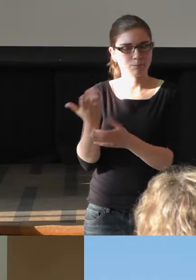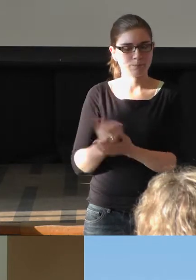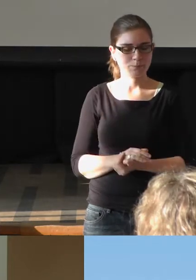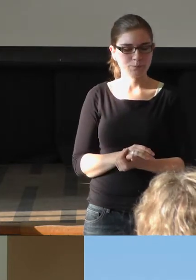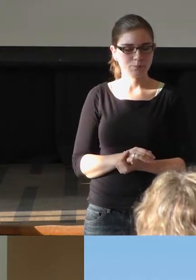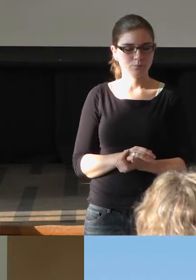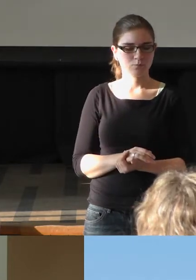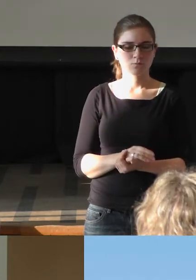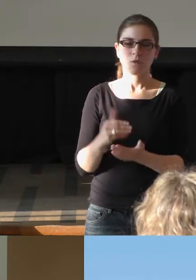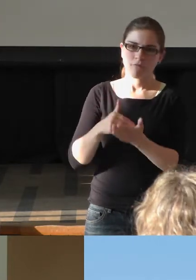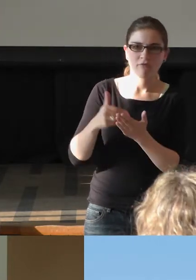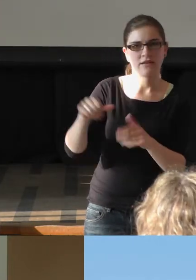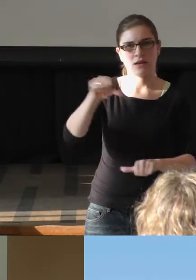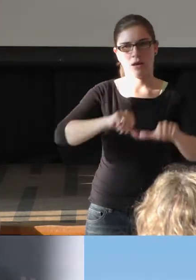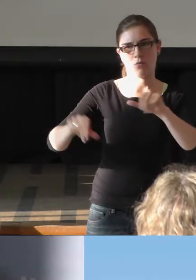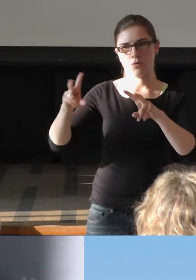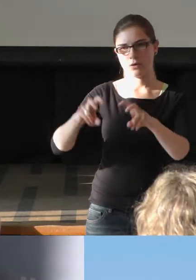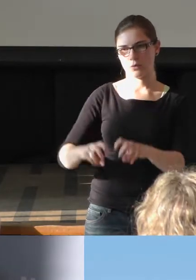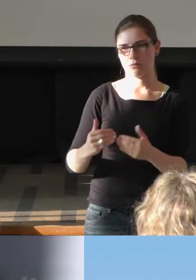und weitere Laboruntersuchungen.